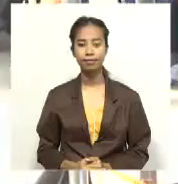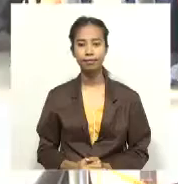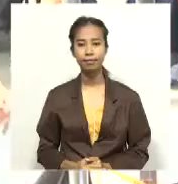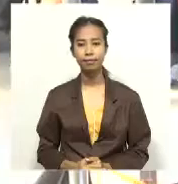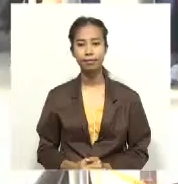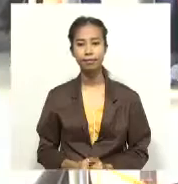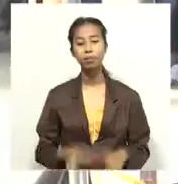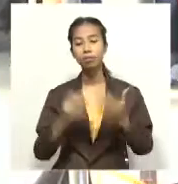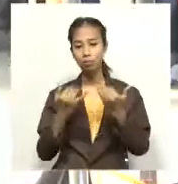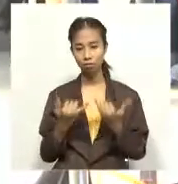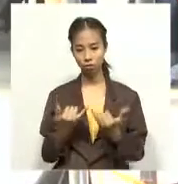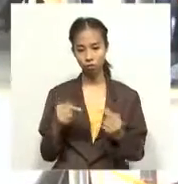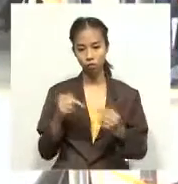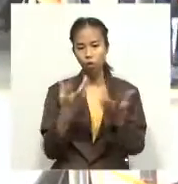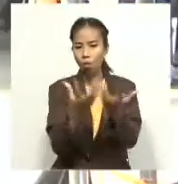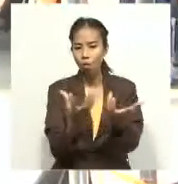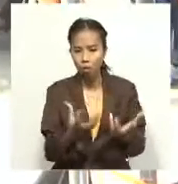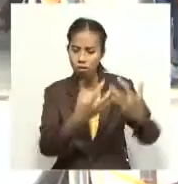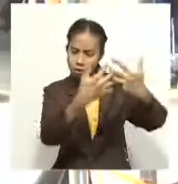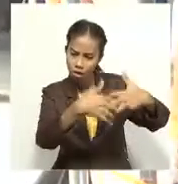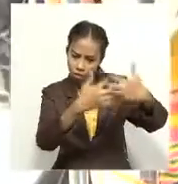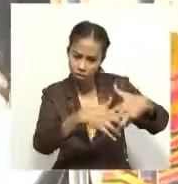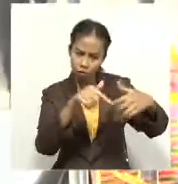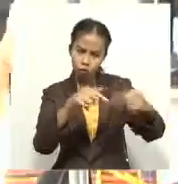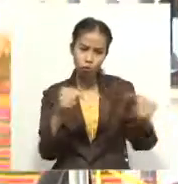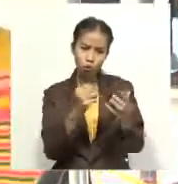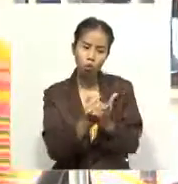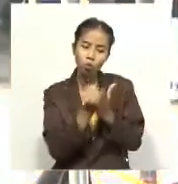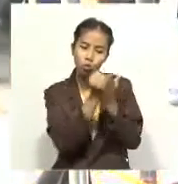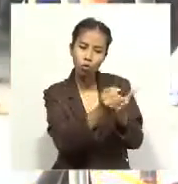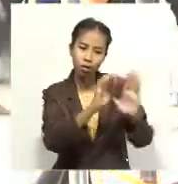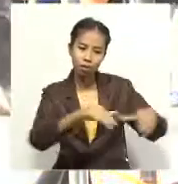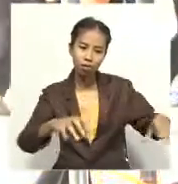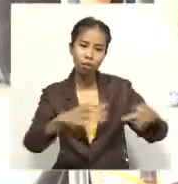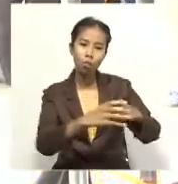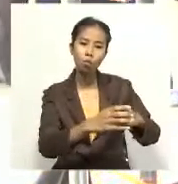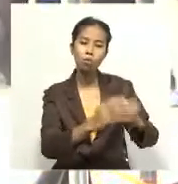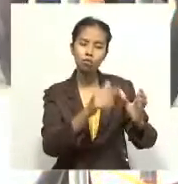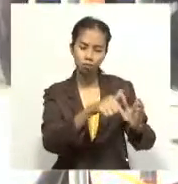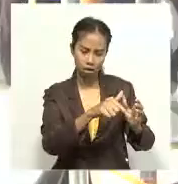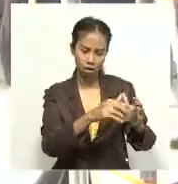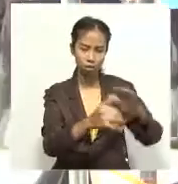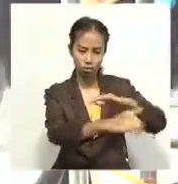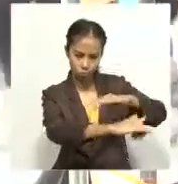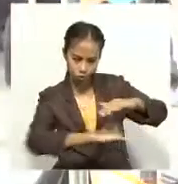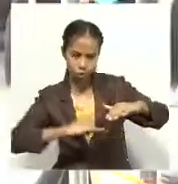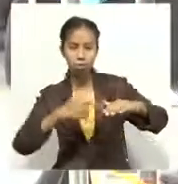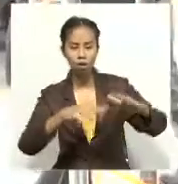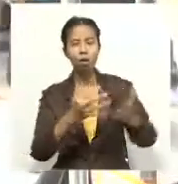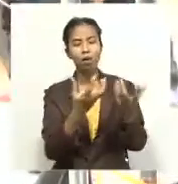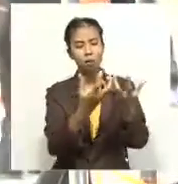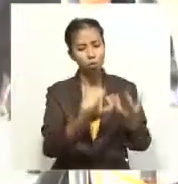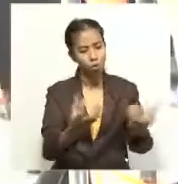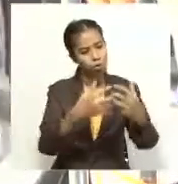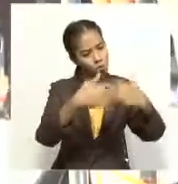ขณะที่ในเรื่องของการขนย้ายอุปกรณ์ในการช่วยเหลือในภารกิจที่ช่วยเหลือกลุ่มเด็กได้ออกมาจากในถ้ำหลวงขุนน้ำนางนอนแล้วน